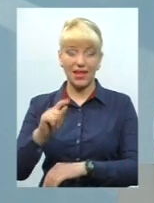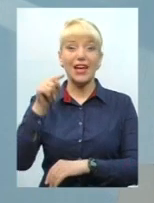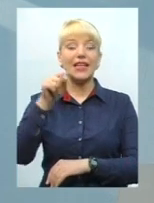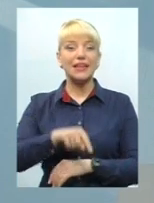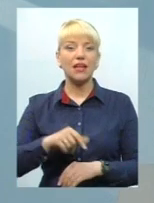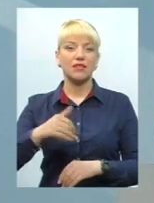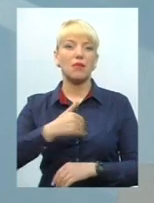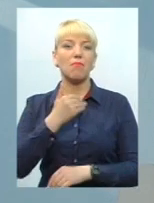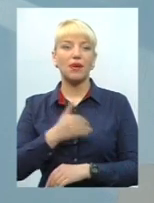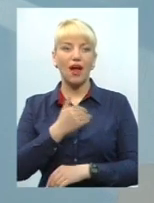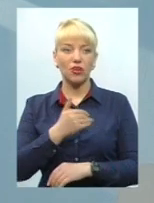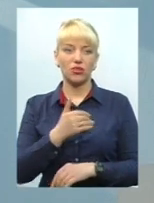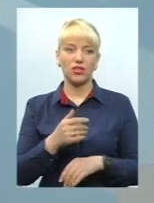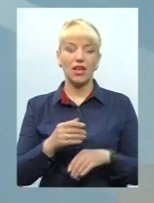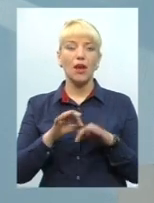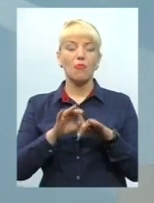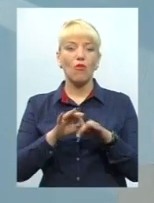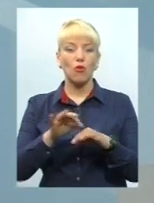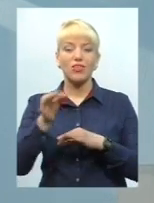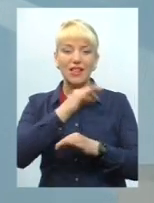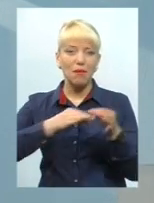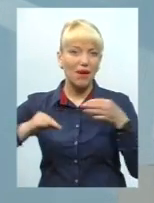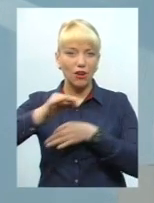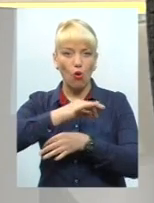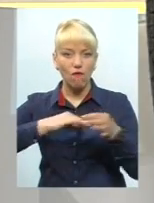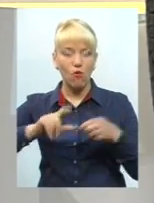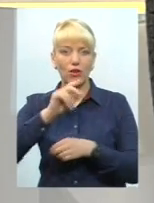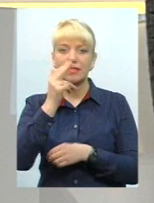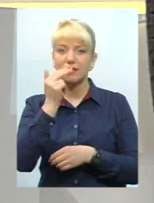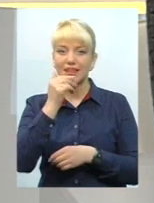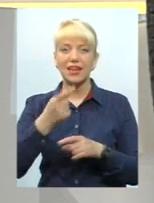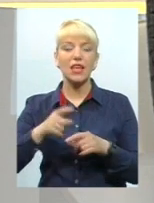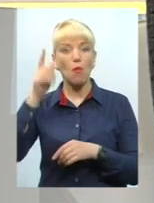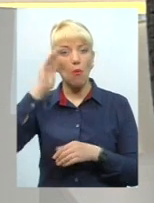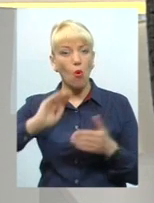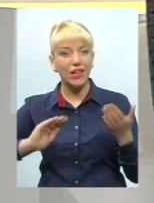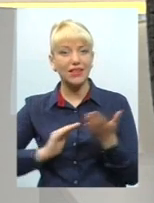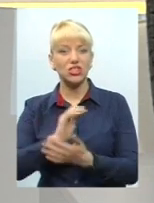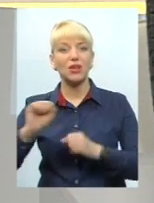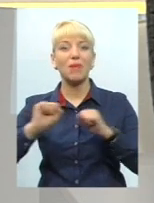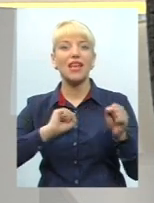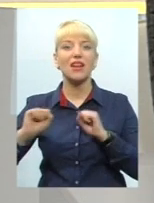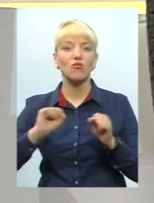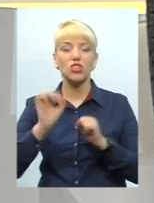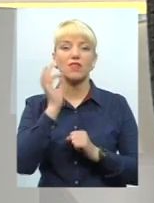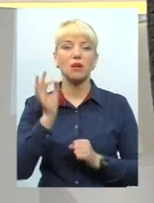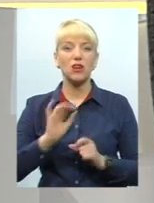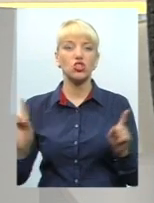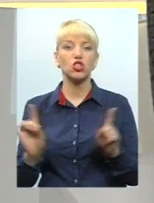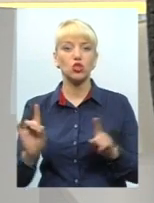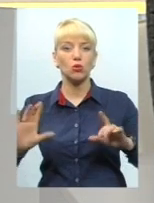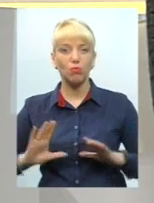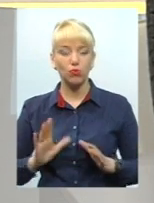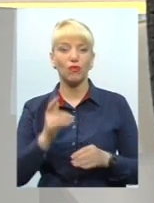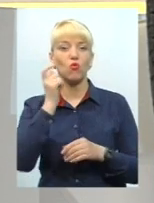навіть прагнули і проводили переговори з Гітлером і політичним керівництвом Німеччини про те, щоб в Україні були вділені ті